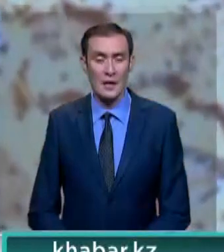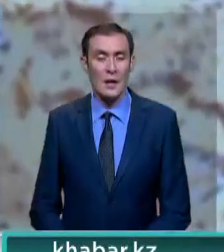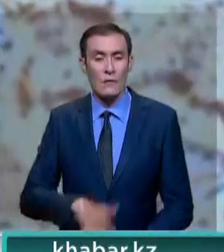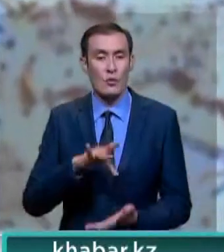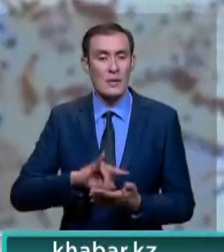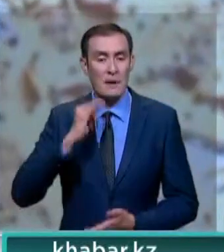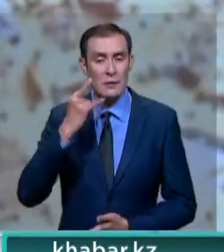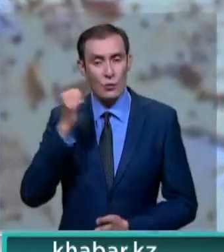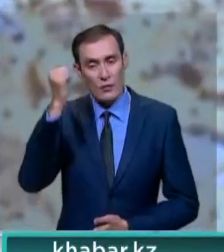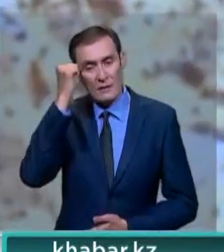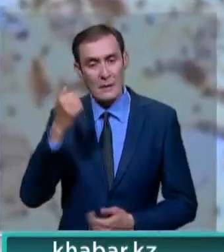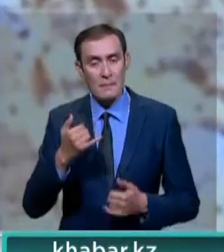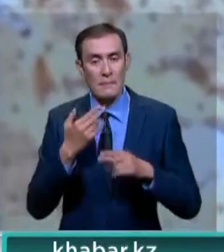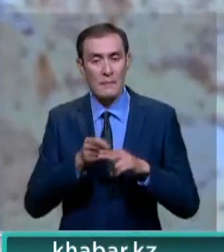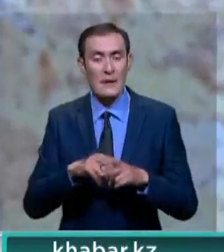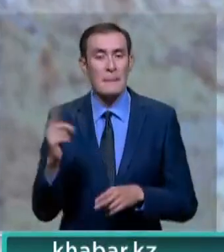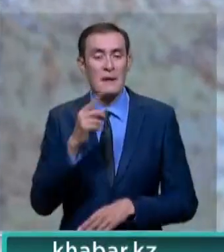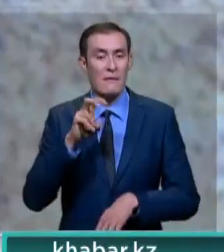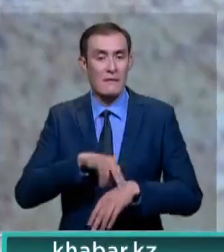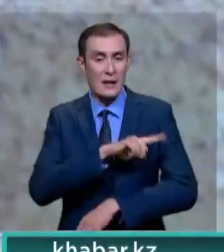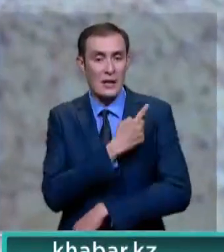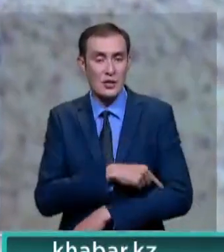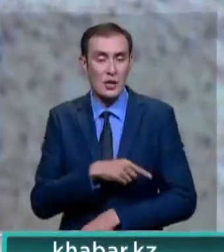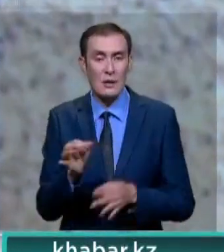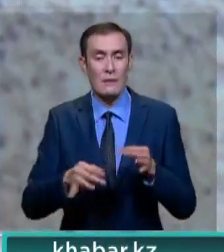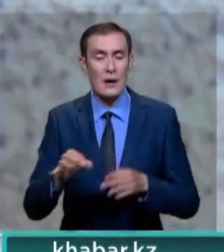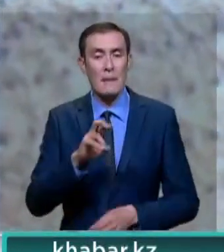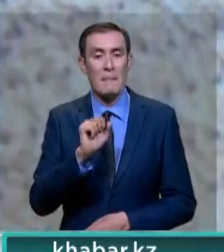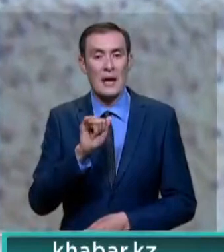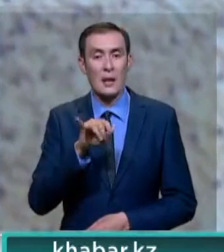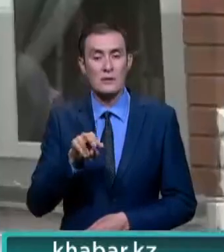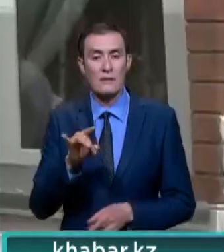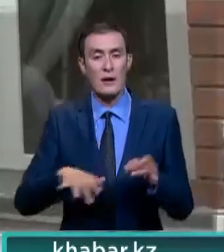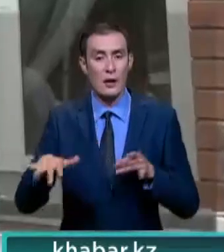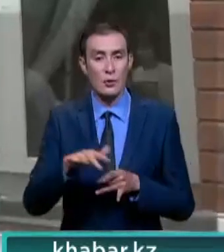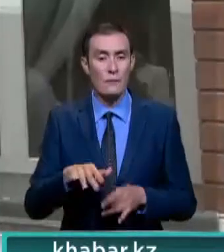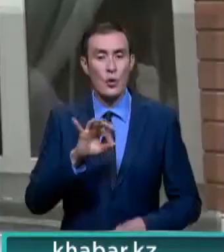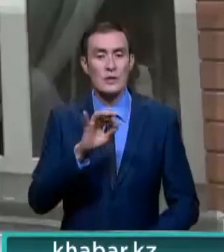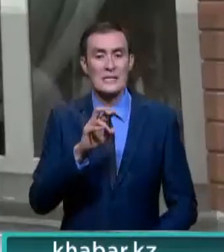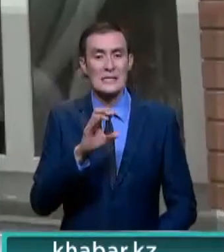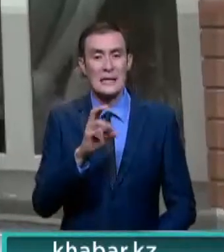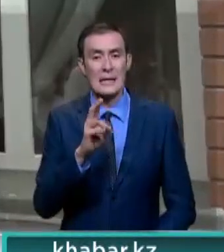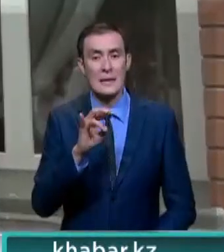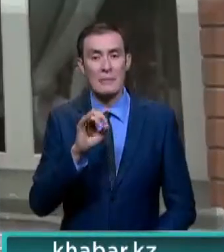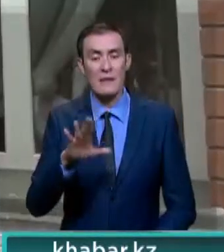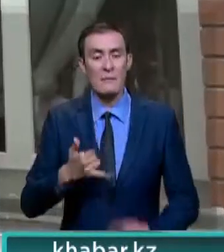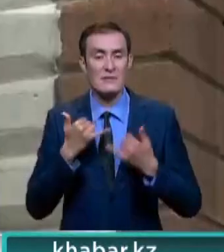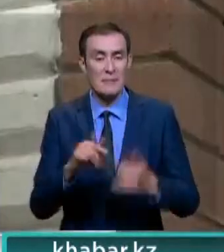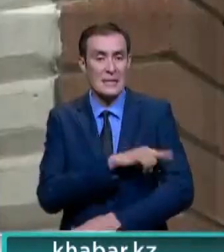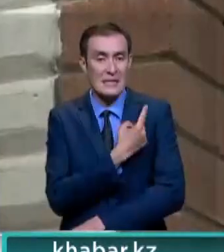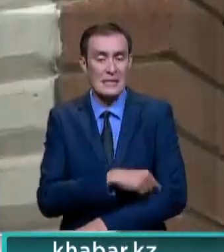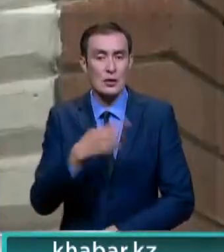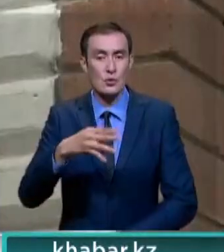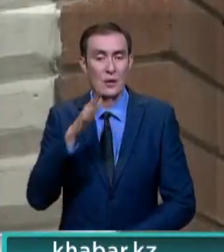Павлодаре увековечили память первого медика региона. Уроженец Баянаульского района Бузыкен Ускенбаев посвятил медицине 40 лет